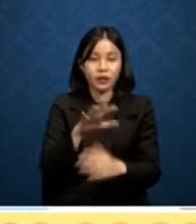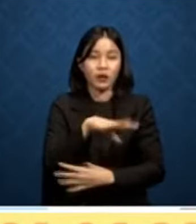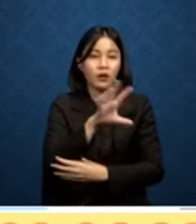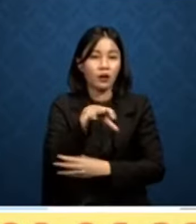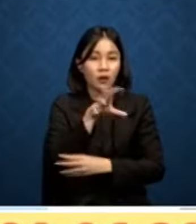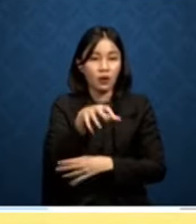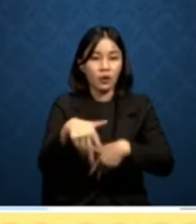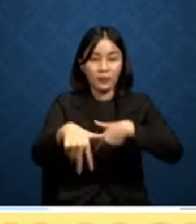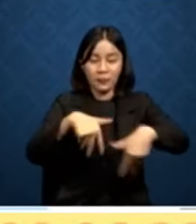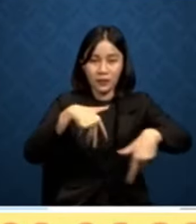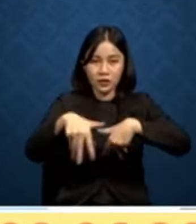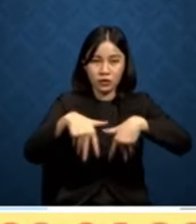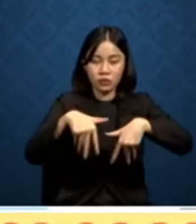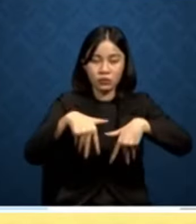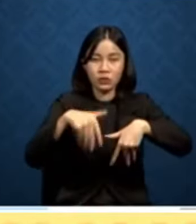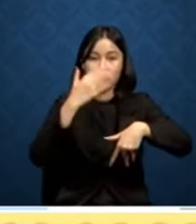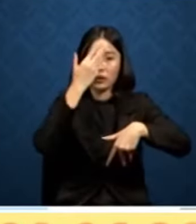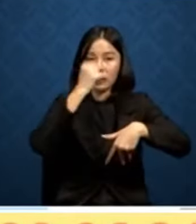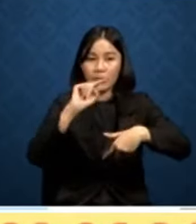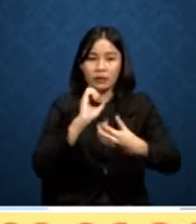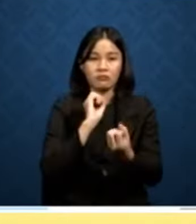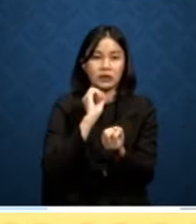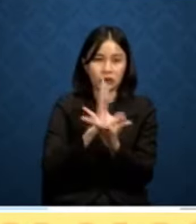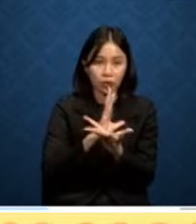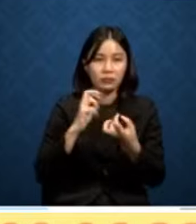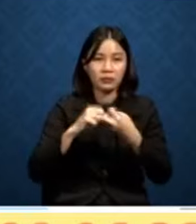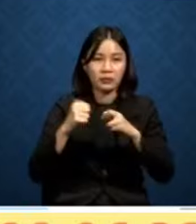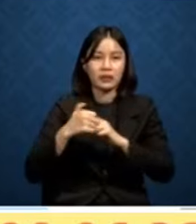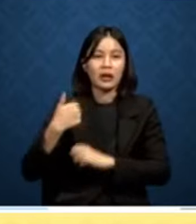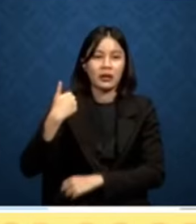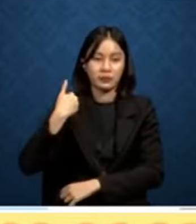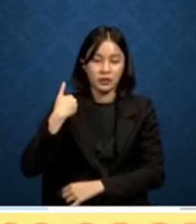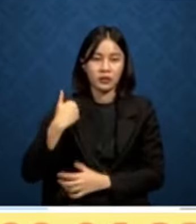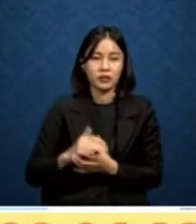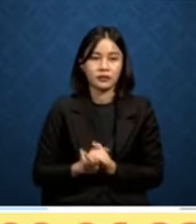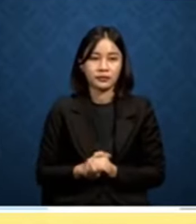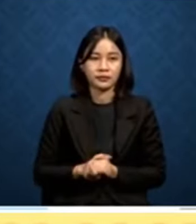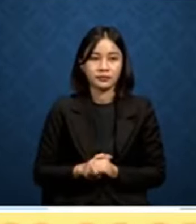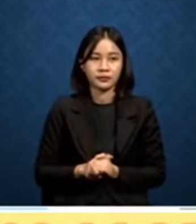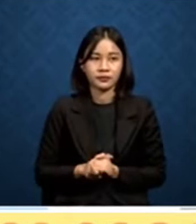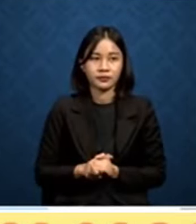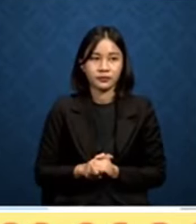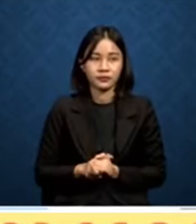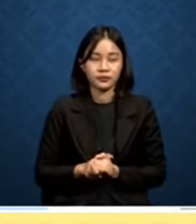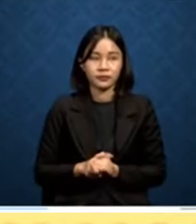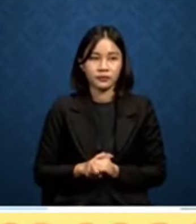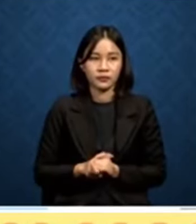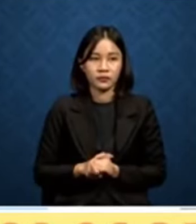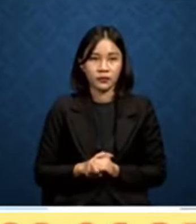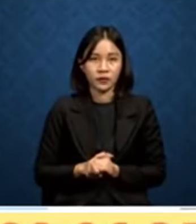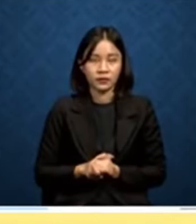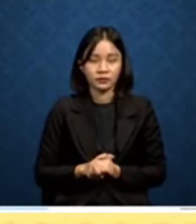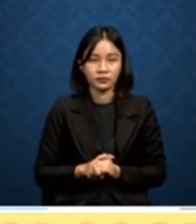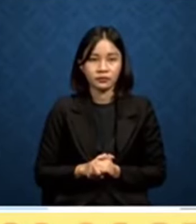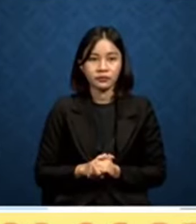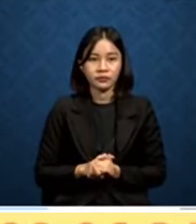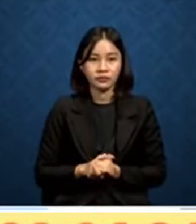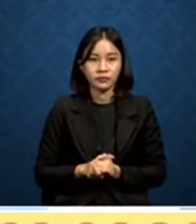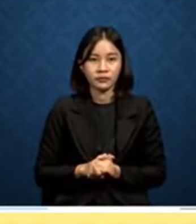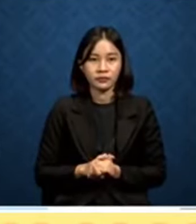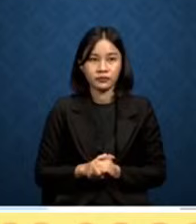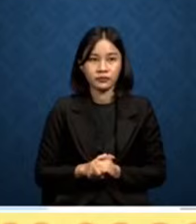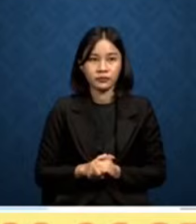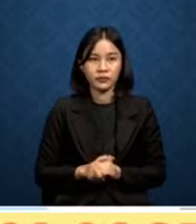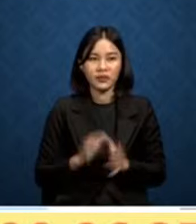ระชาชนเี่ยมัทำให้เกิดความเสียหายอย่างยิงเลยนะครับเป็นจริงๆแล้วเี่ยมัเรีกวาเป็น